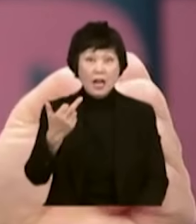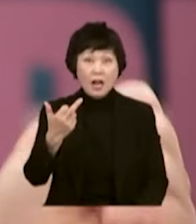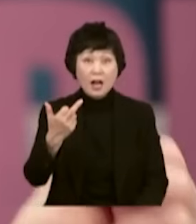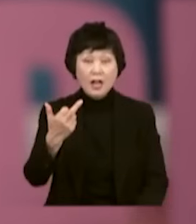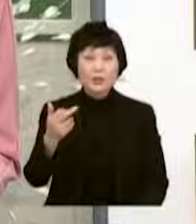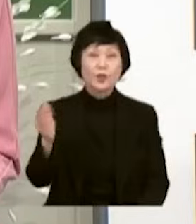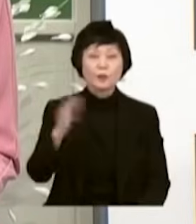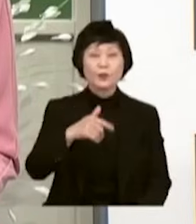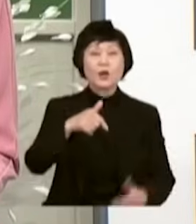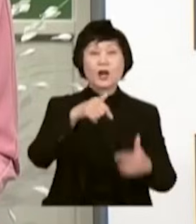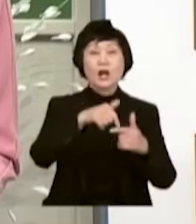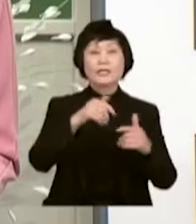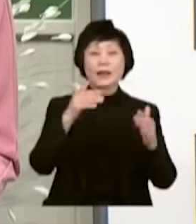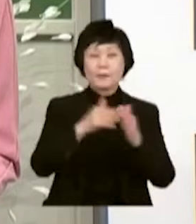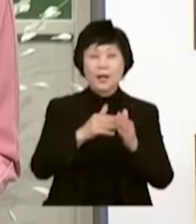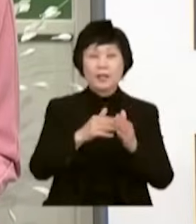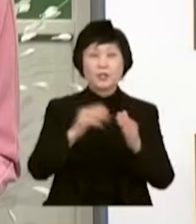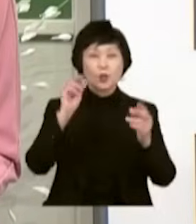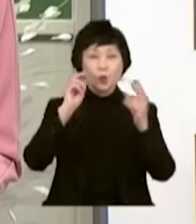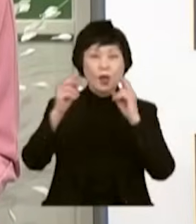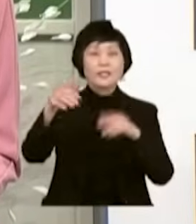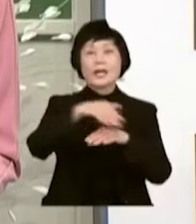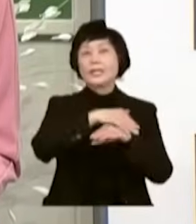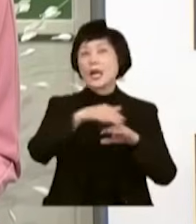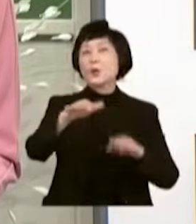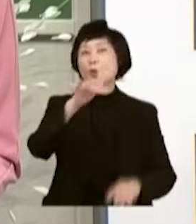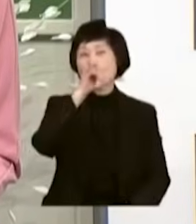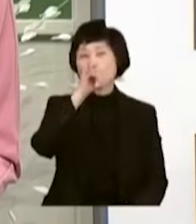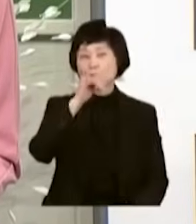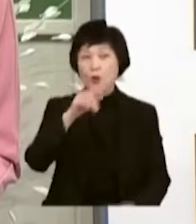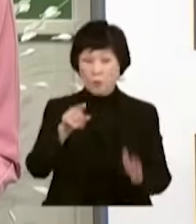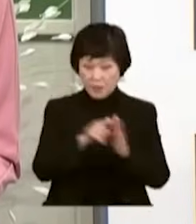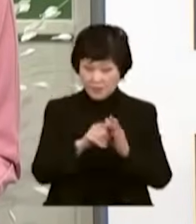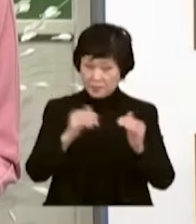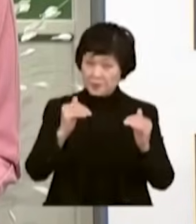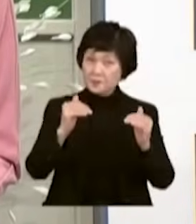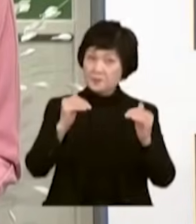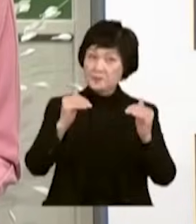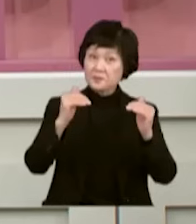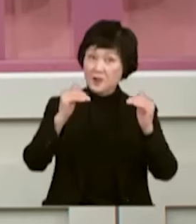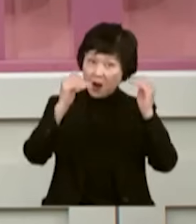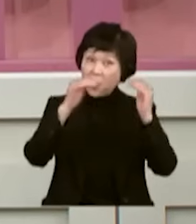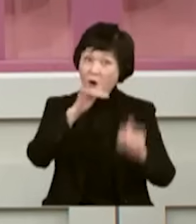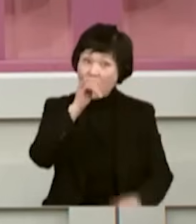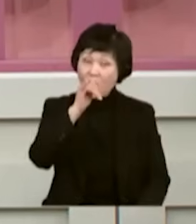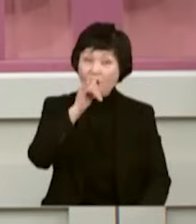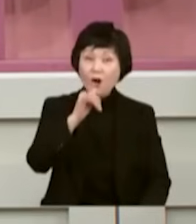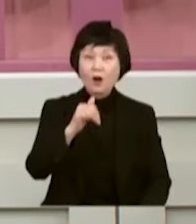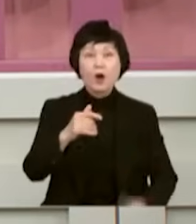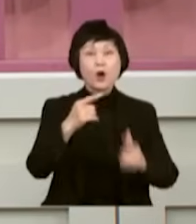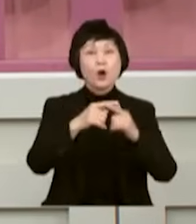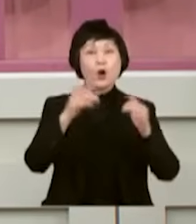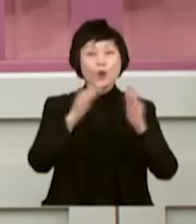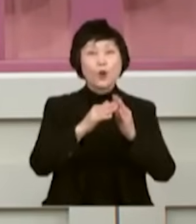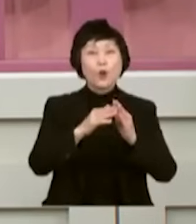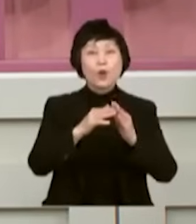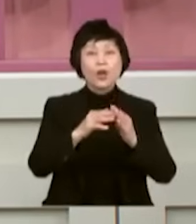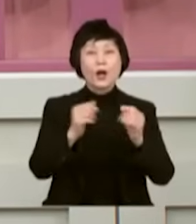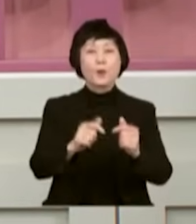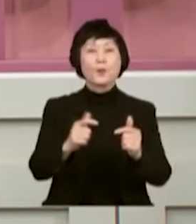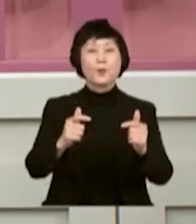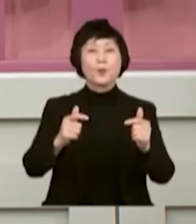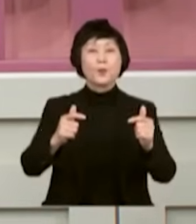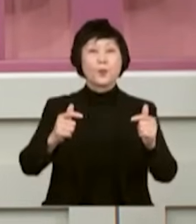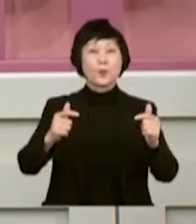거예요. 신앙이 자란 거죠. 언제 믿음이 자랐죠. 이제 교회 가까이 와라. 근데 우리가 너무 교회가 부흥되니까 뭐 두세 달 만에